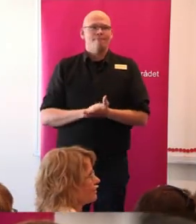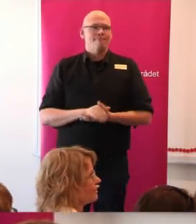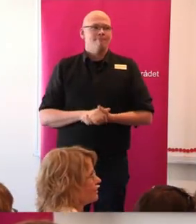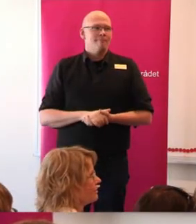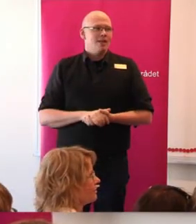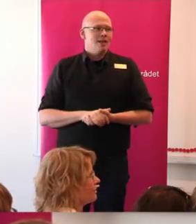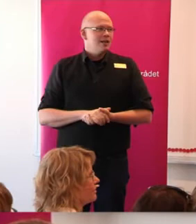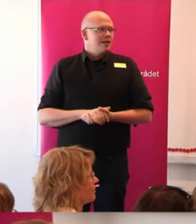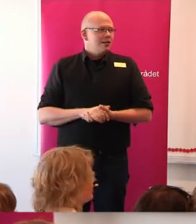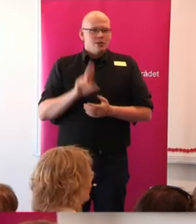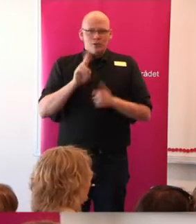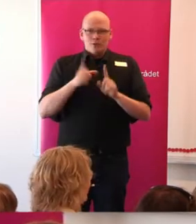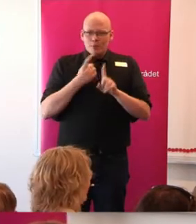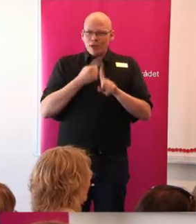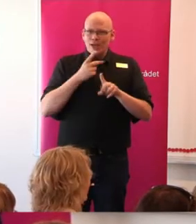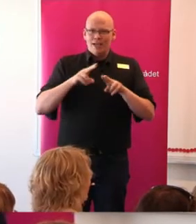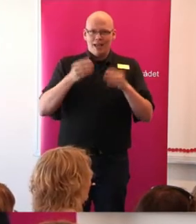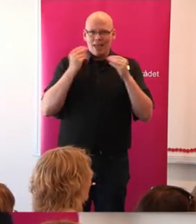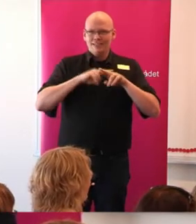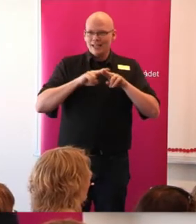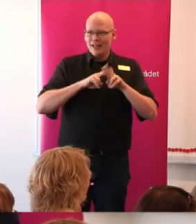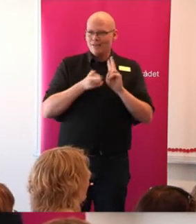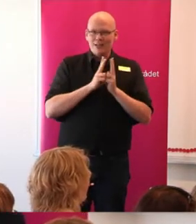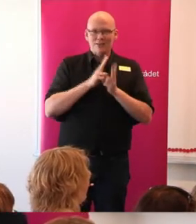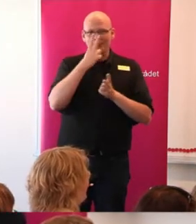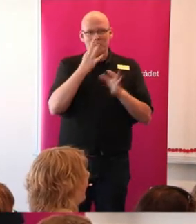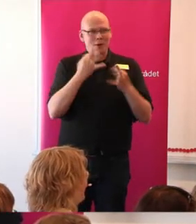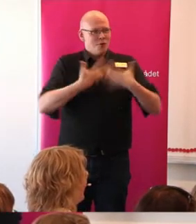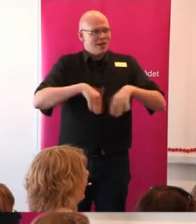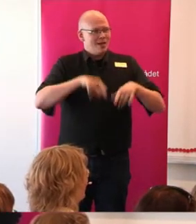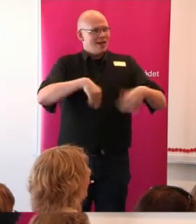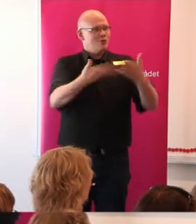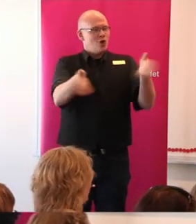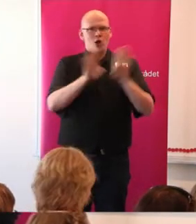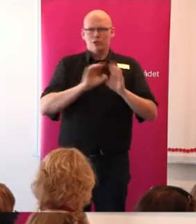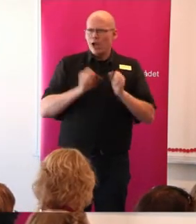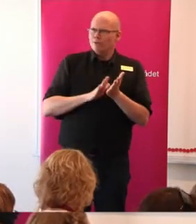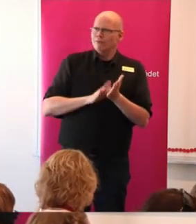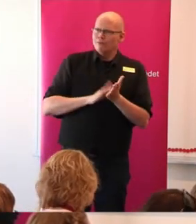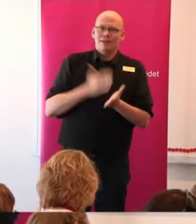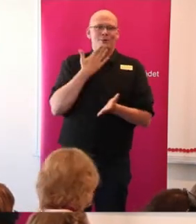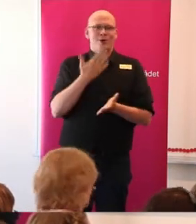Nu börjar vi få kläm på varandra här. Så hur det funkar i den här salen. Det är underbart.